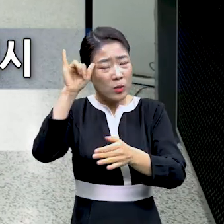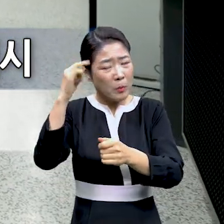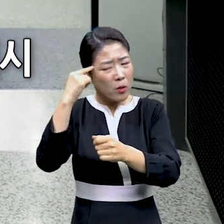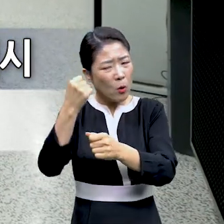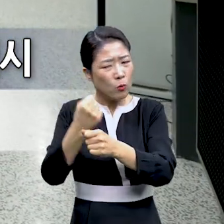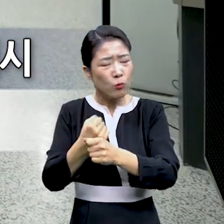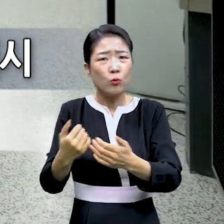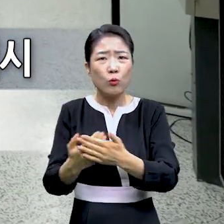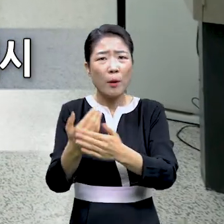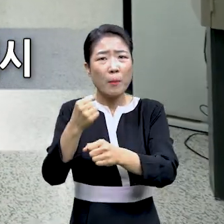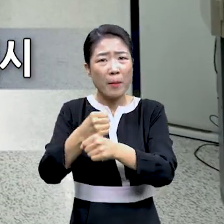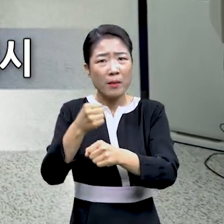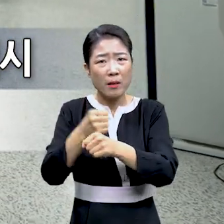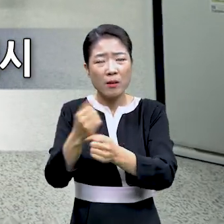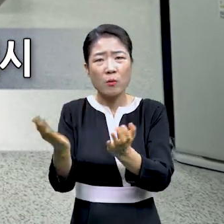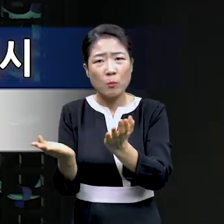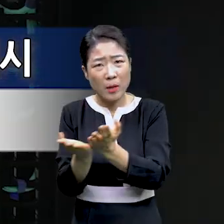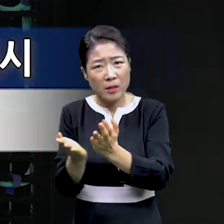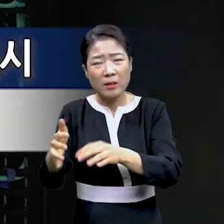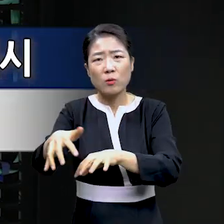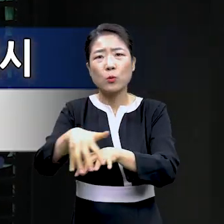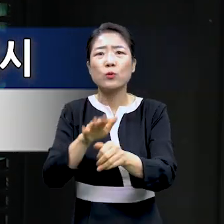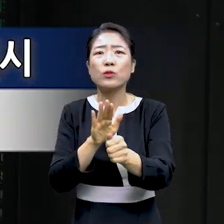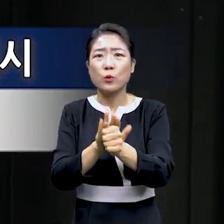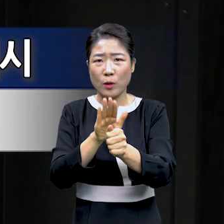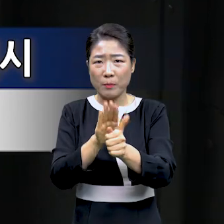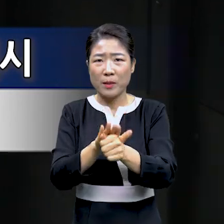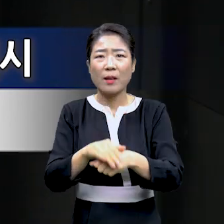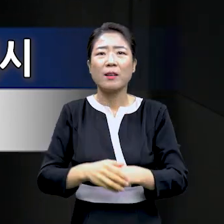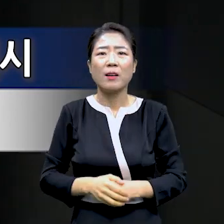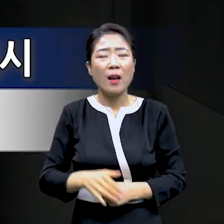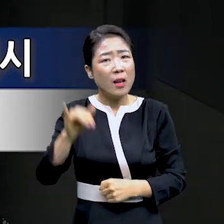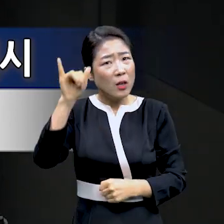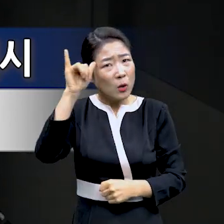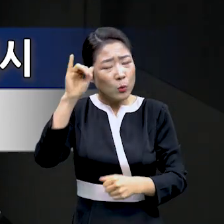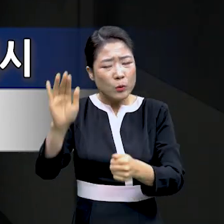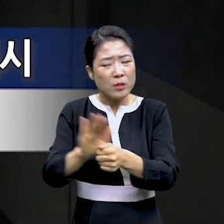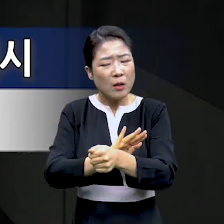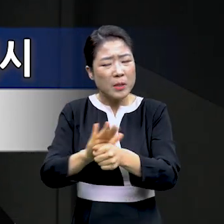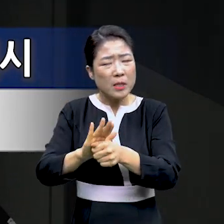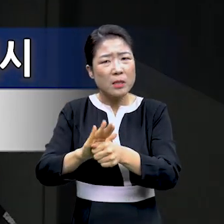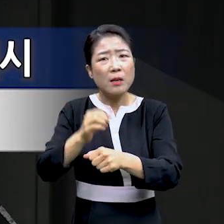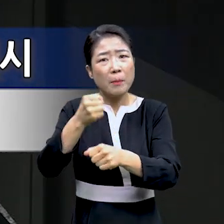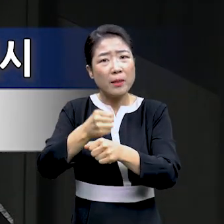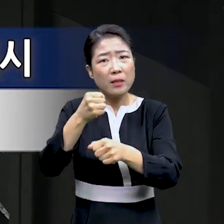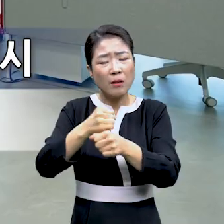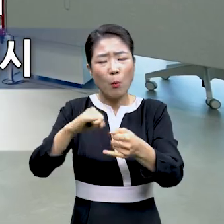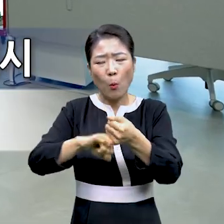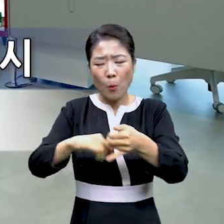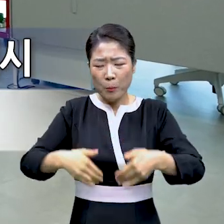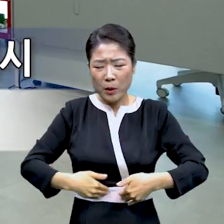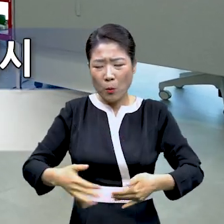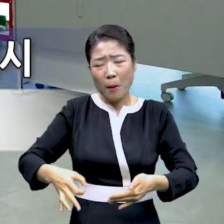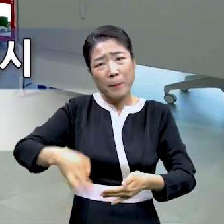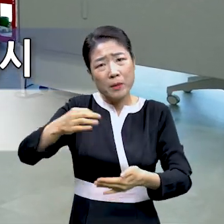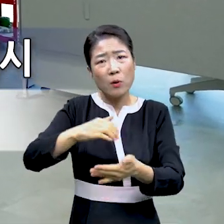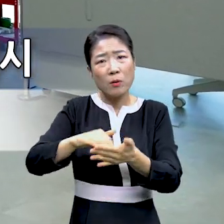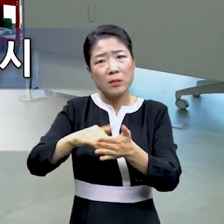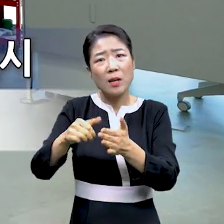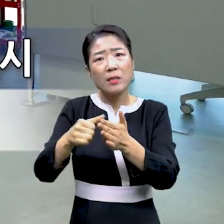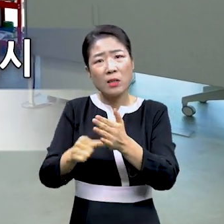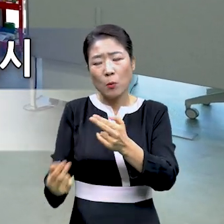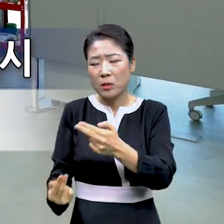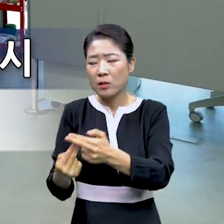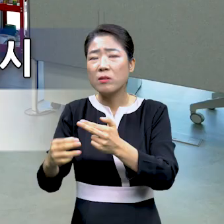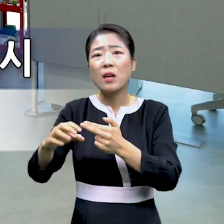최적화된 인프라를 지원합니다이를 통해 인공지능 서비스 개발의 필수적인 고비용의 연산 자원과